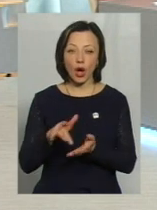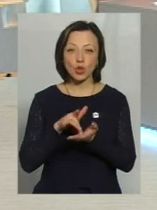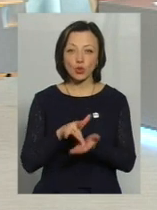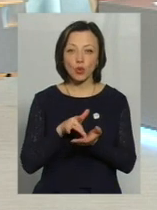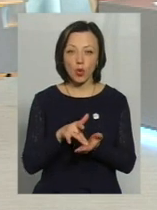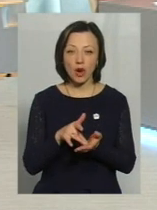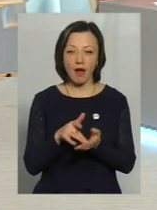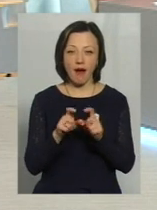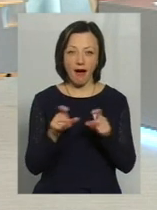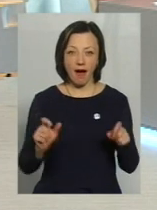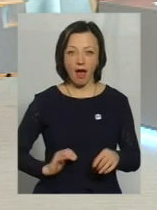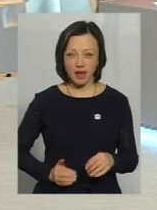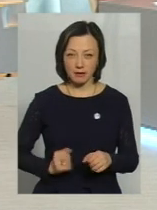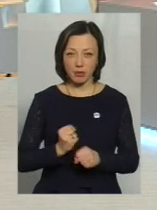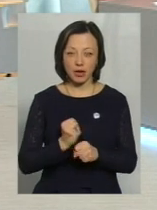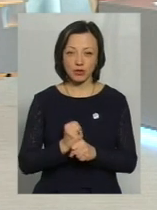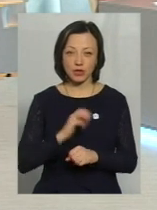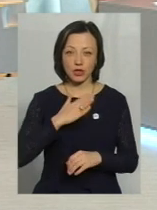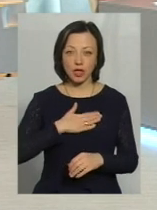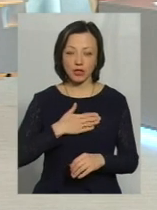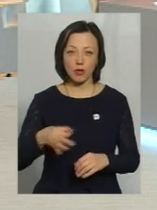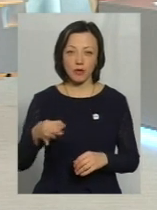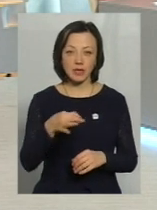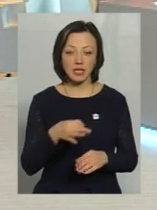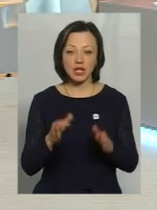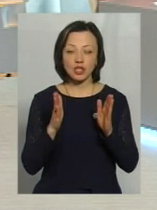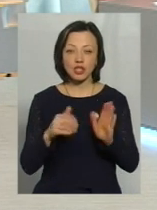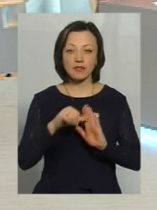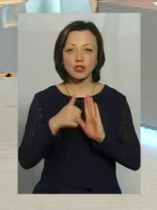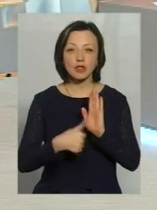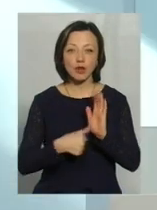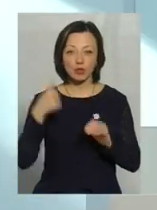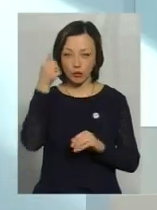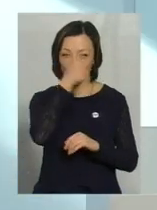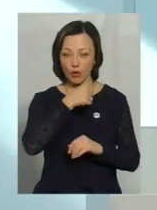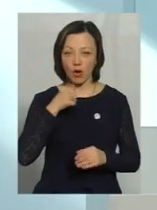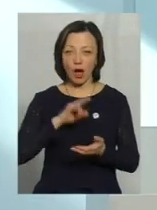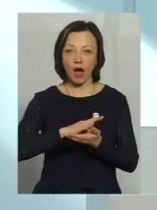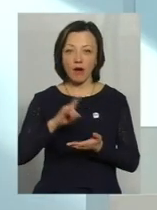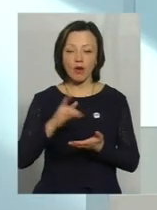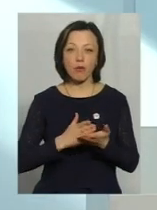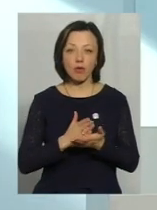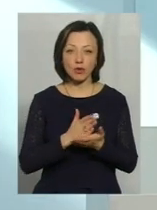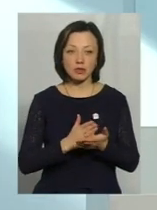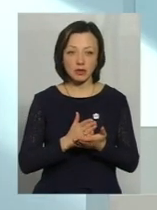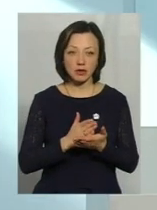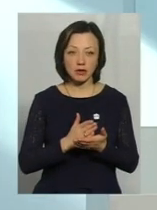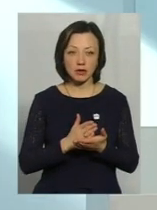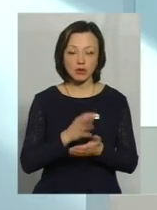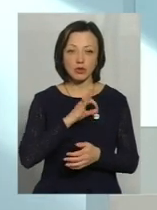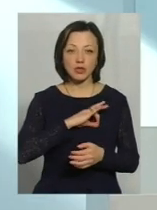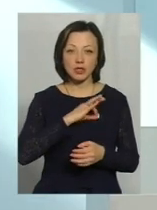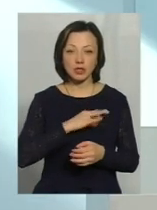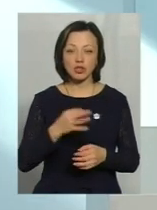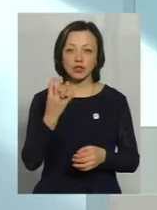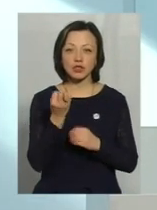туроператорів і турагентств, які працюють на нашій Хмельниччині, лише в 2016 році авіапослугами хмельничан